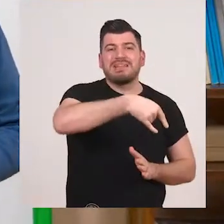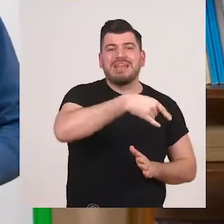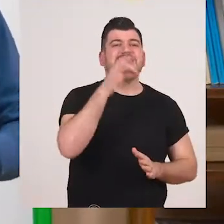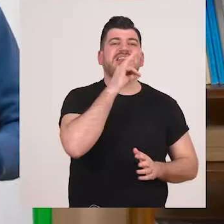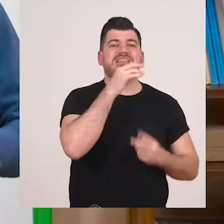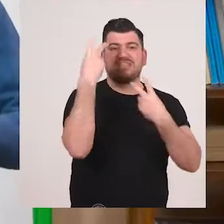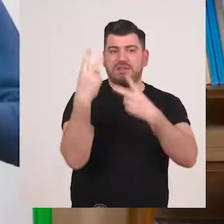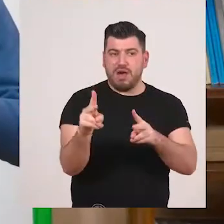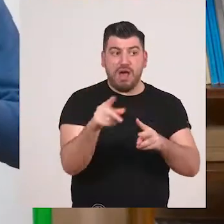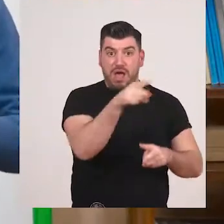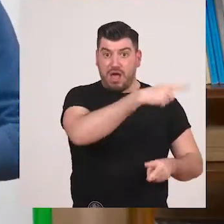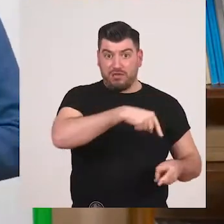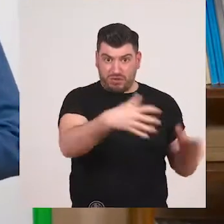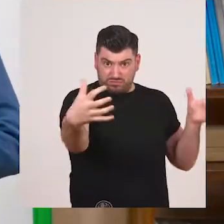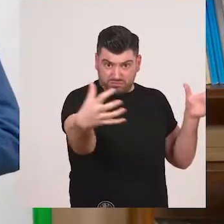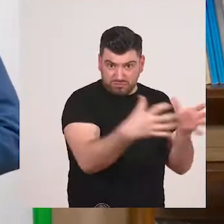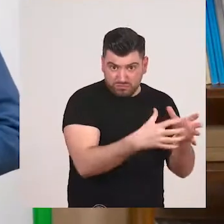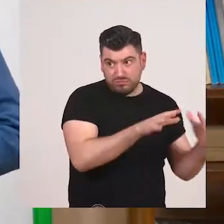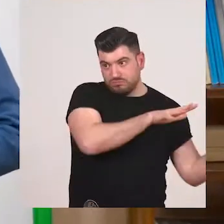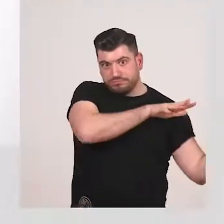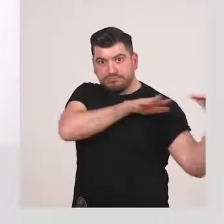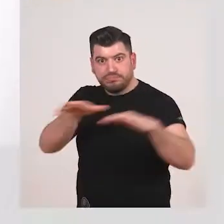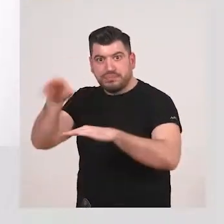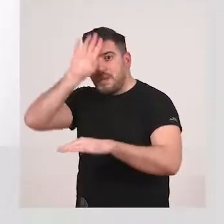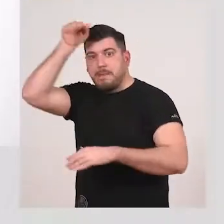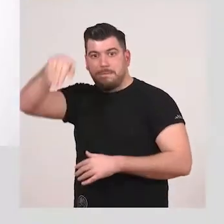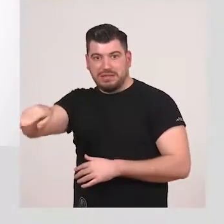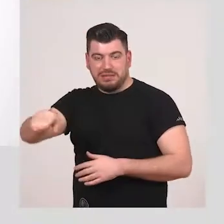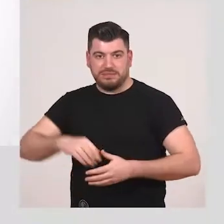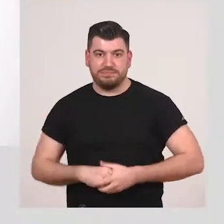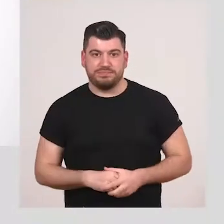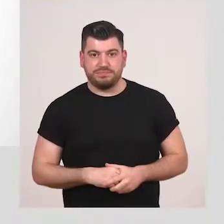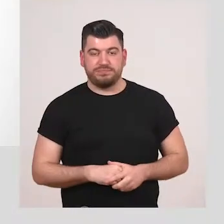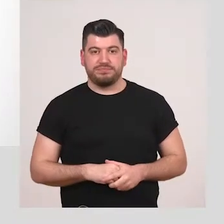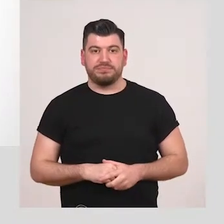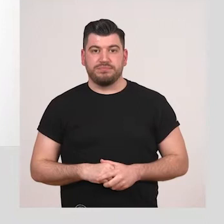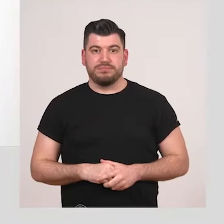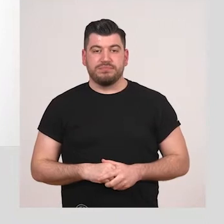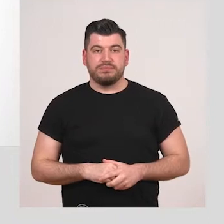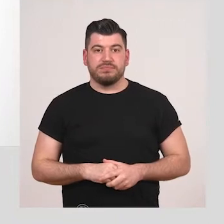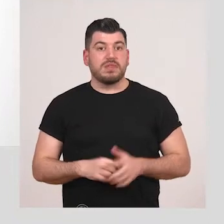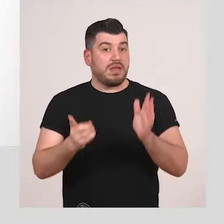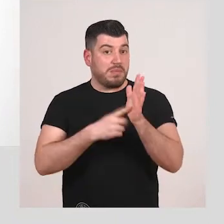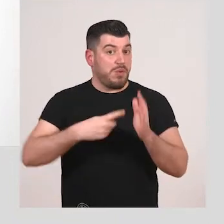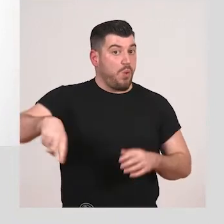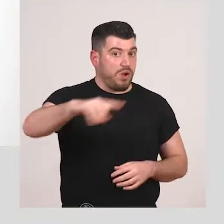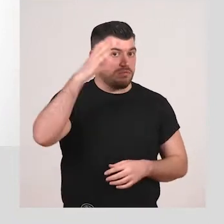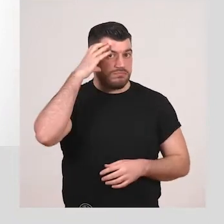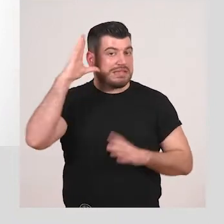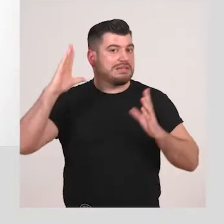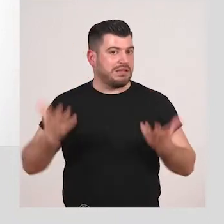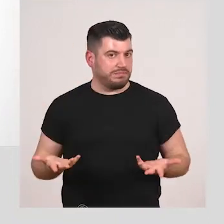αντιμετωπίσουν έναν πολυάριθμο περσικό στρατό. Δεν πρέπει να αγνοήσουμε τη διαφορά